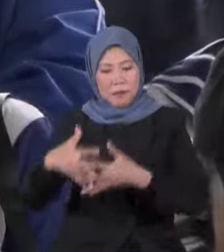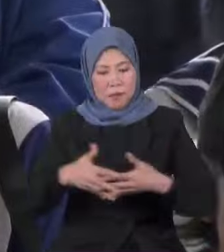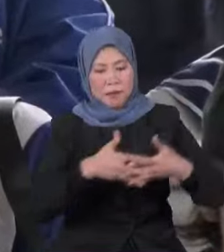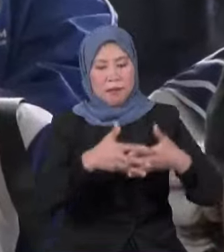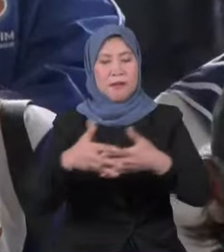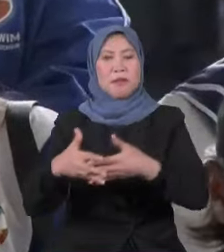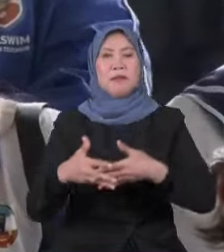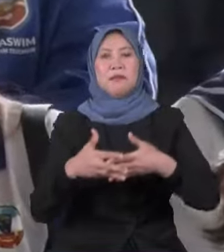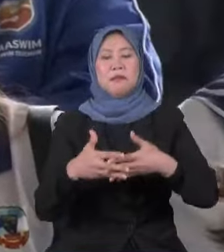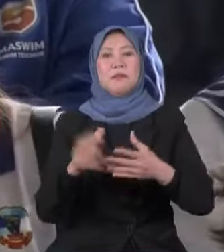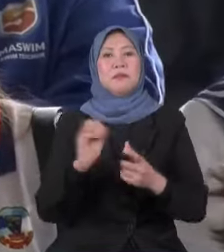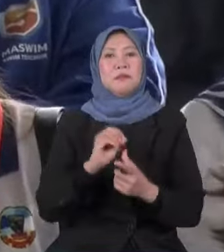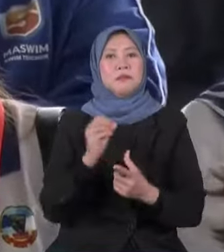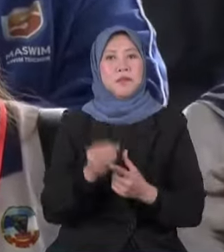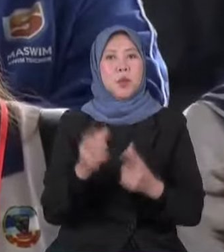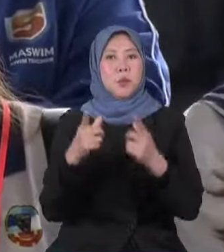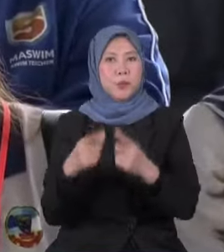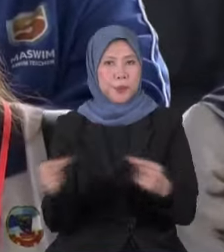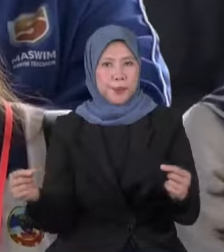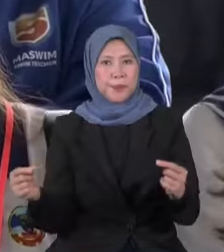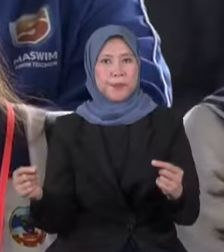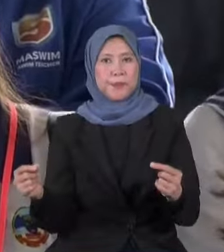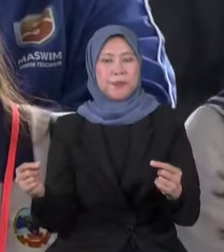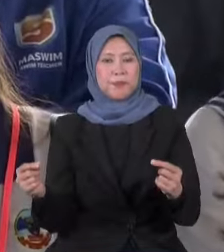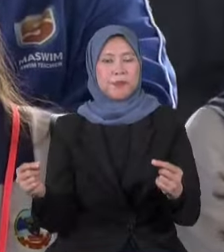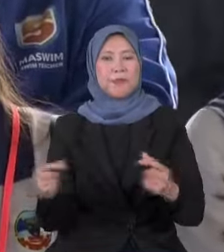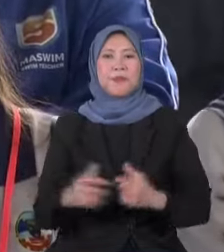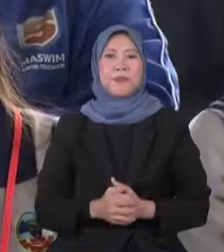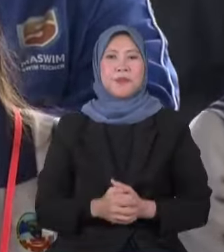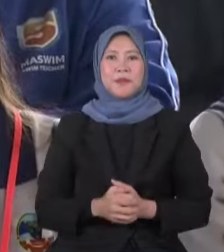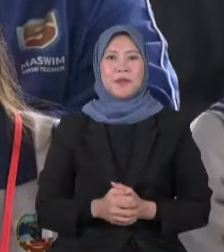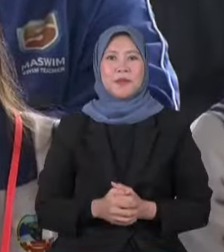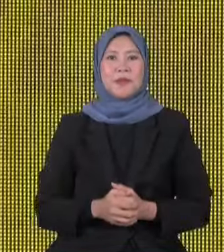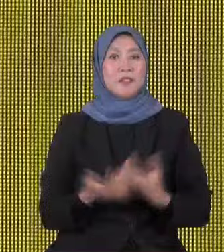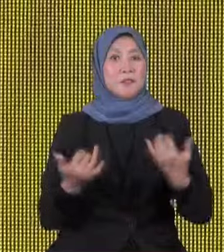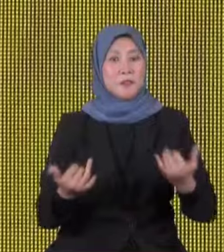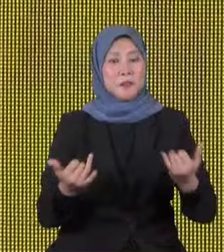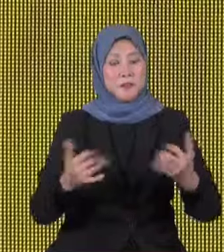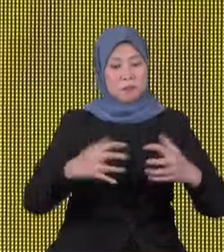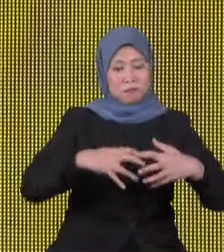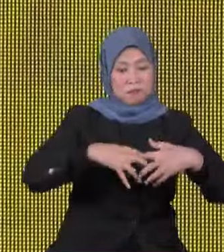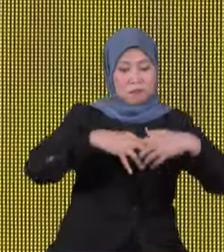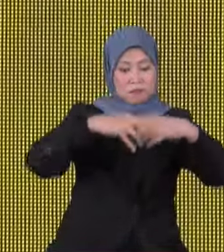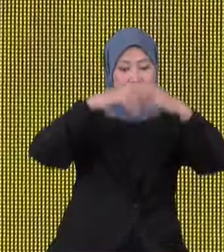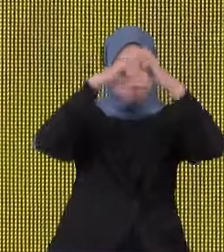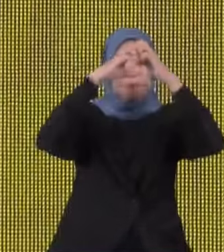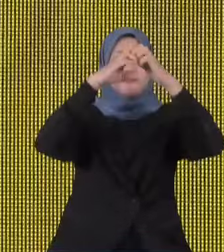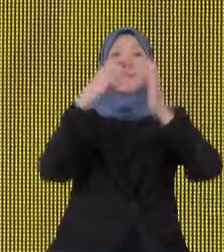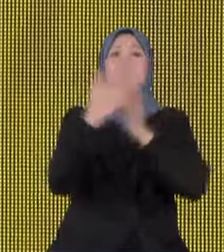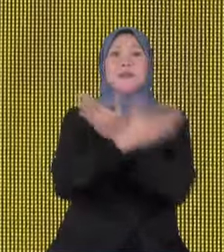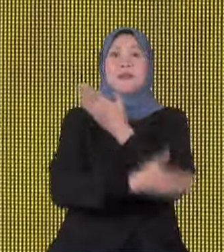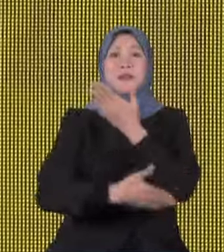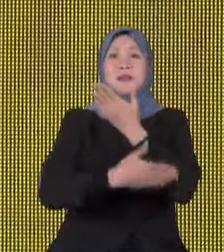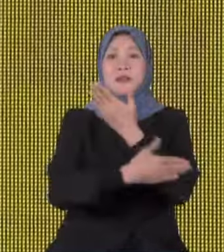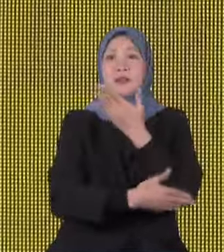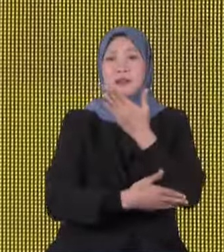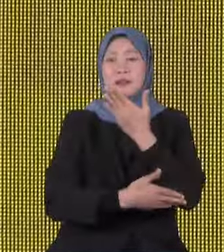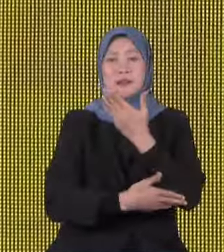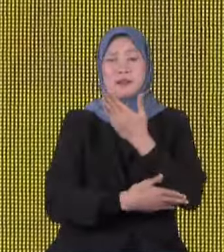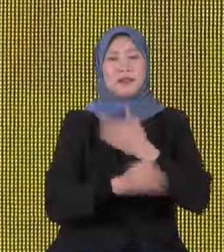Syarikat ataupun di Jepun. Jadi maknanya tumpuan kita membangun negara ini sudah tidak